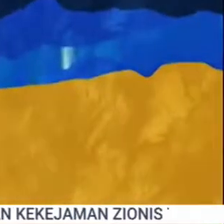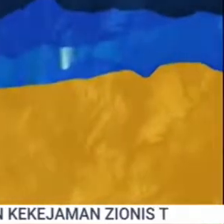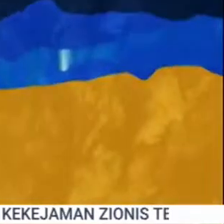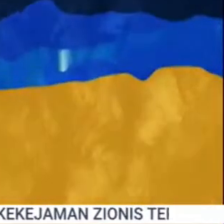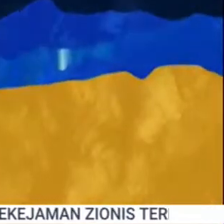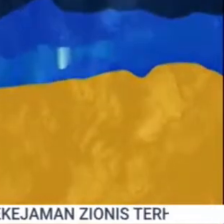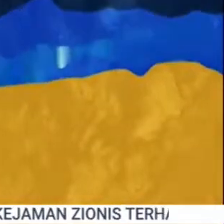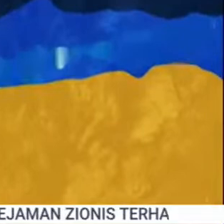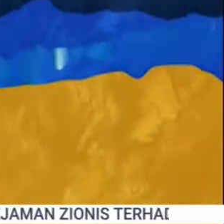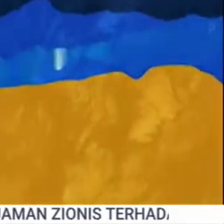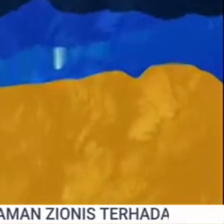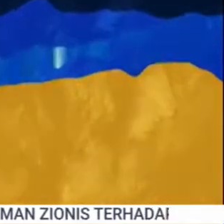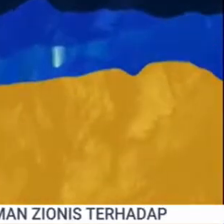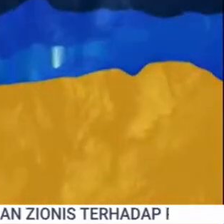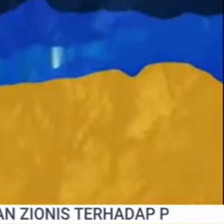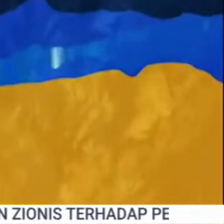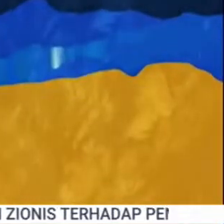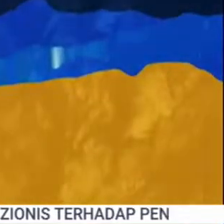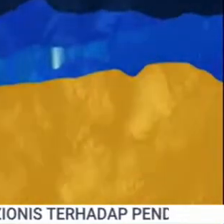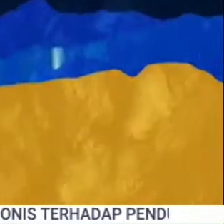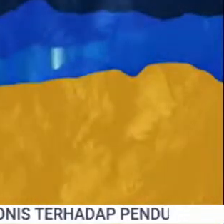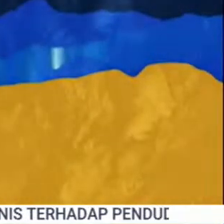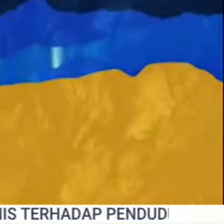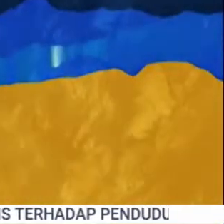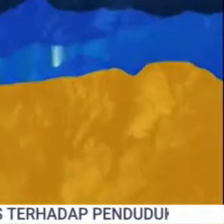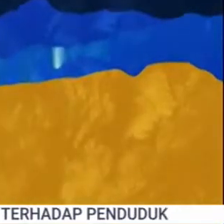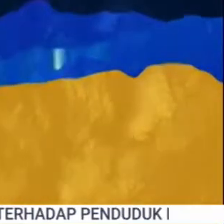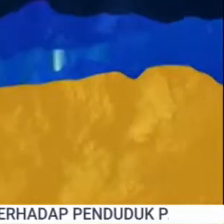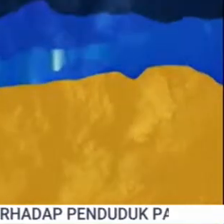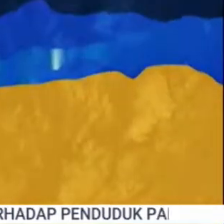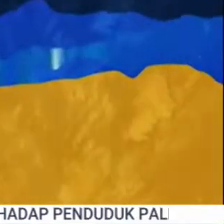eksklusif hanya di RTN.